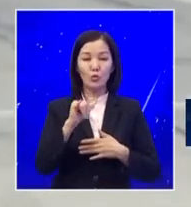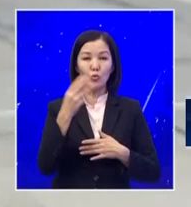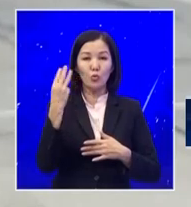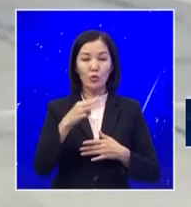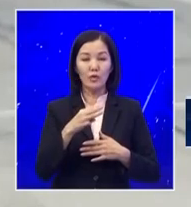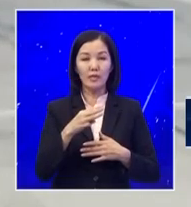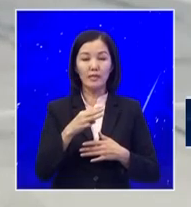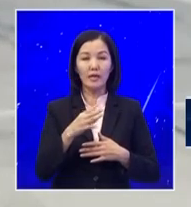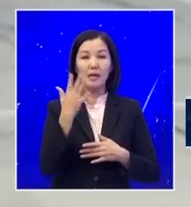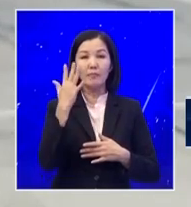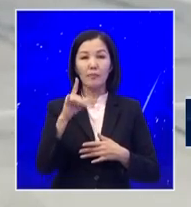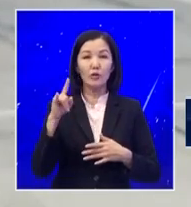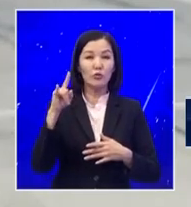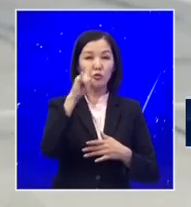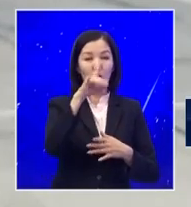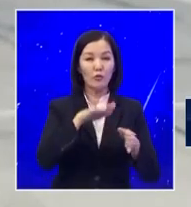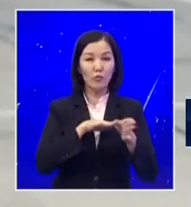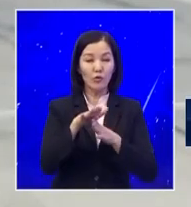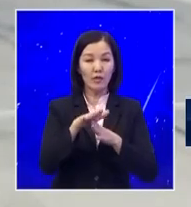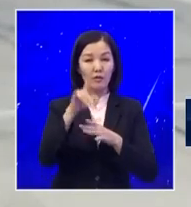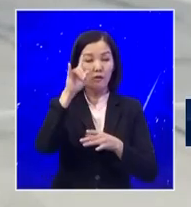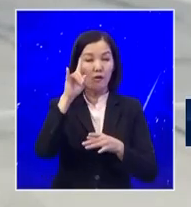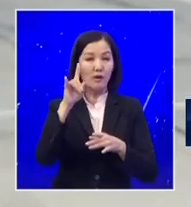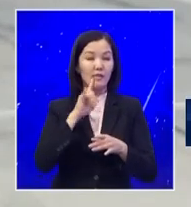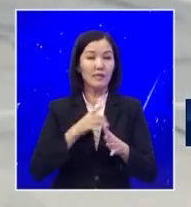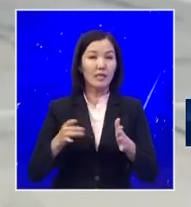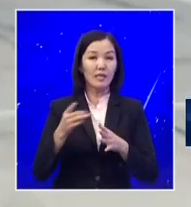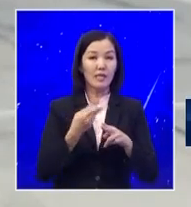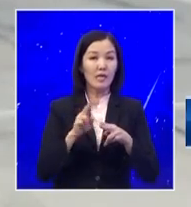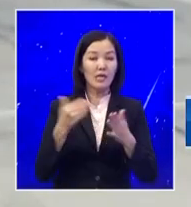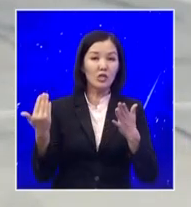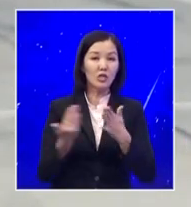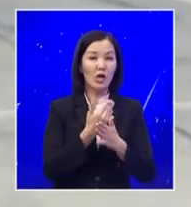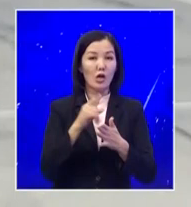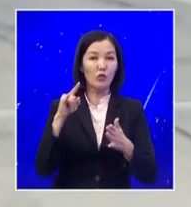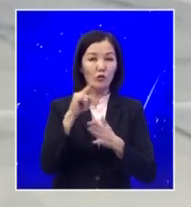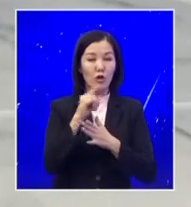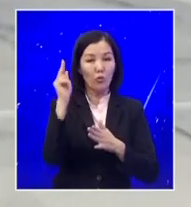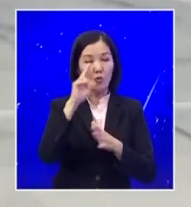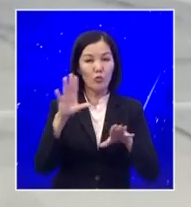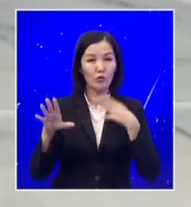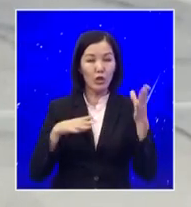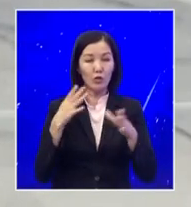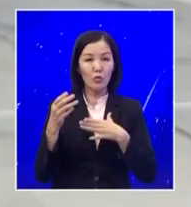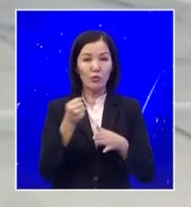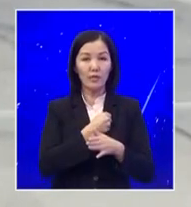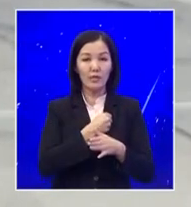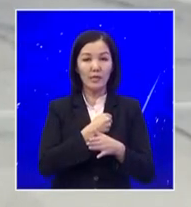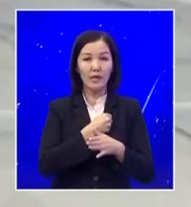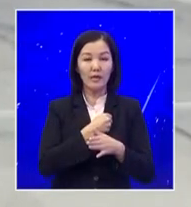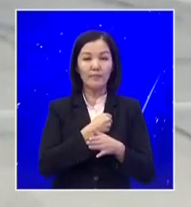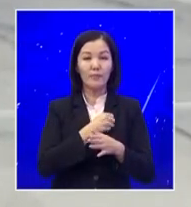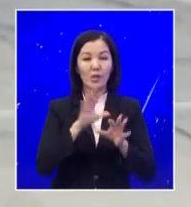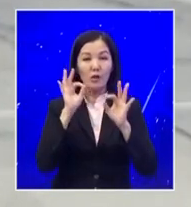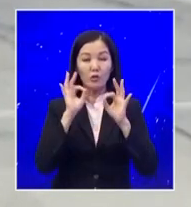ұшақтарымен 5 ұшақ шуын орындадық. Қазақстан Республикасындағы ең жаңа ұшақтар. Оқу жаттығу барысында жауынгерлер нысананы сәтті